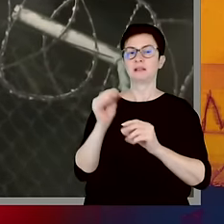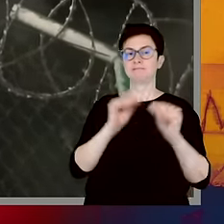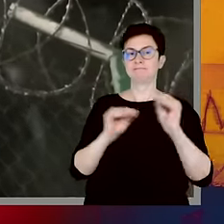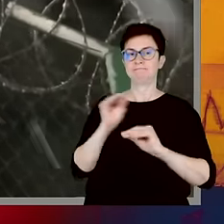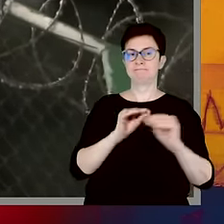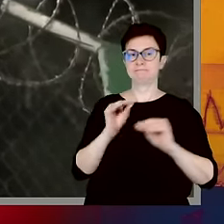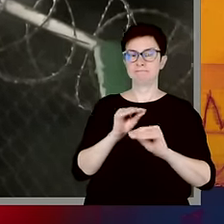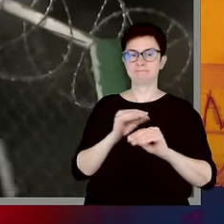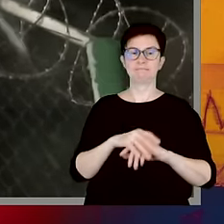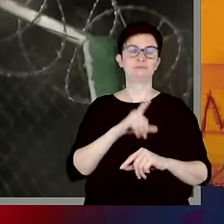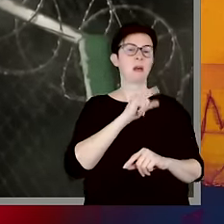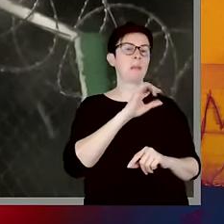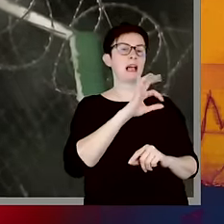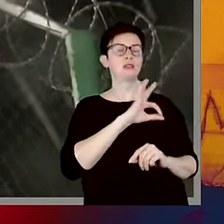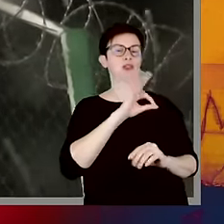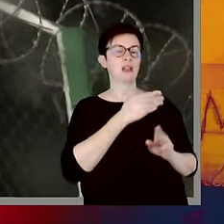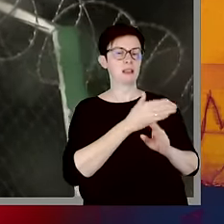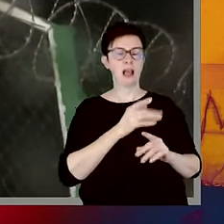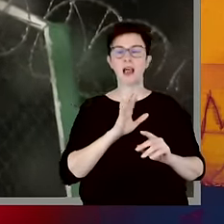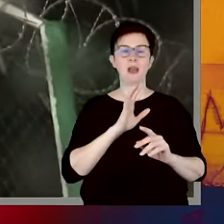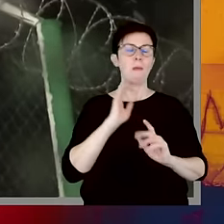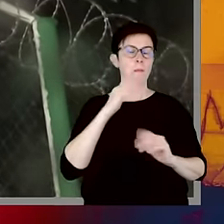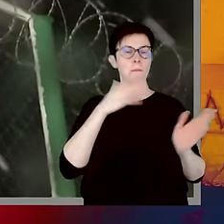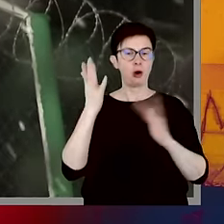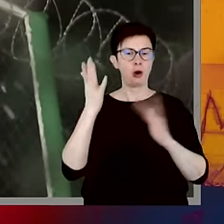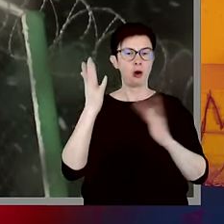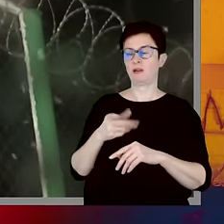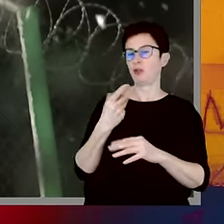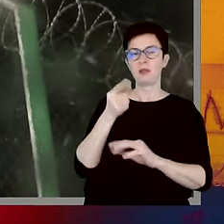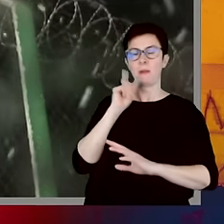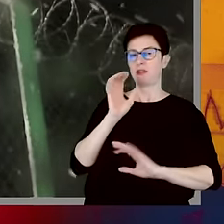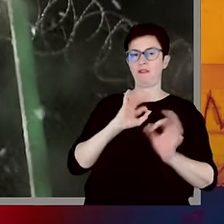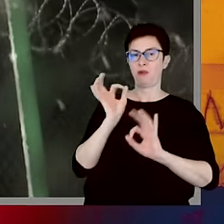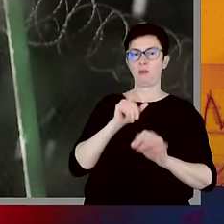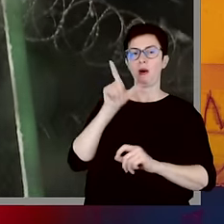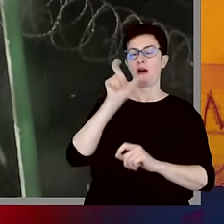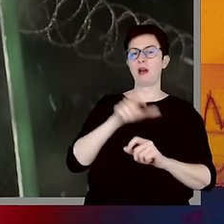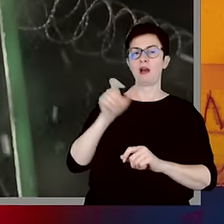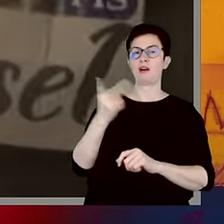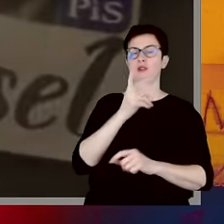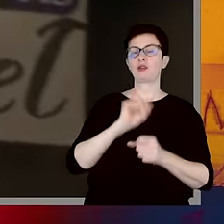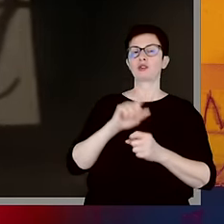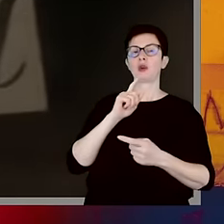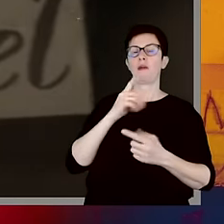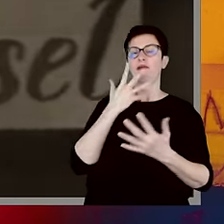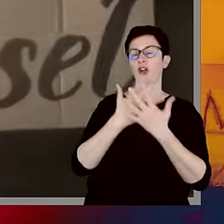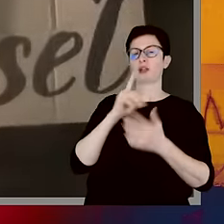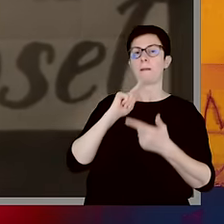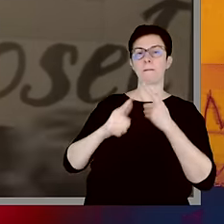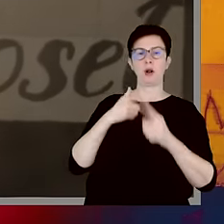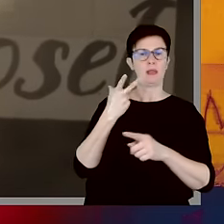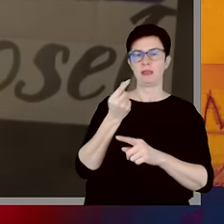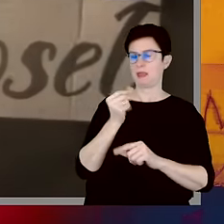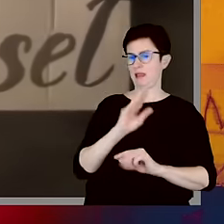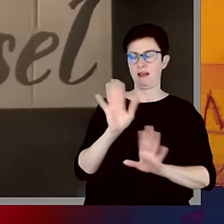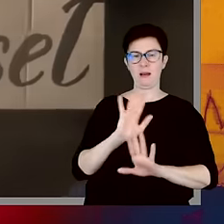Do afery Pegasusa dojdziemy. Przekonujące są te informacje, jakoby panowie byli więźniami politycznymi, bo jeżeli popatrzymy na